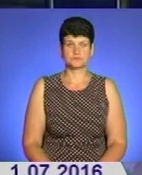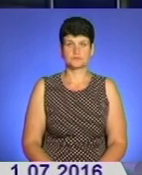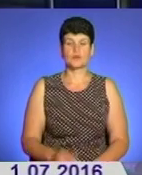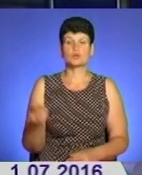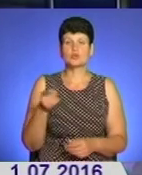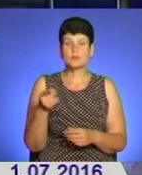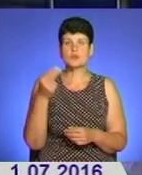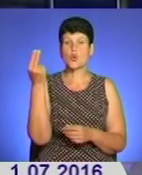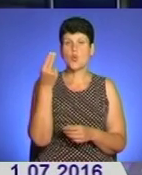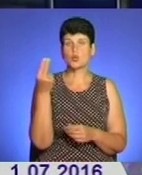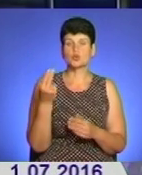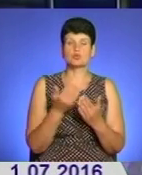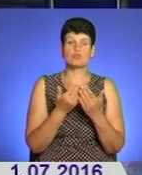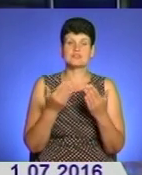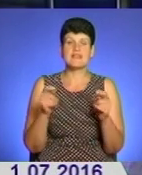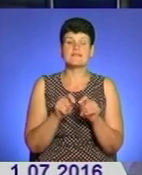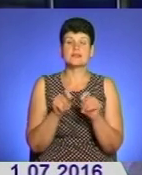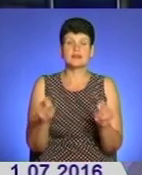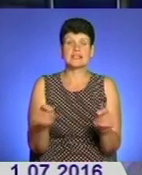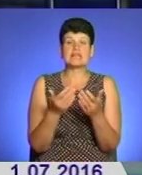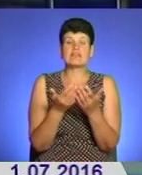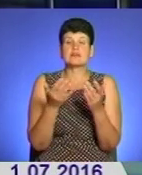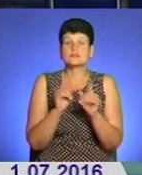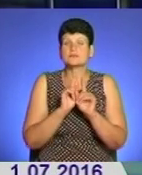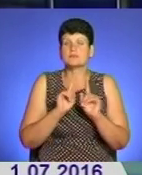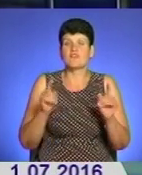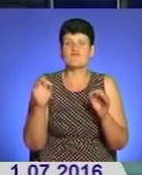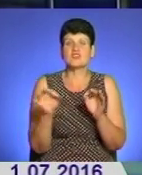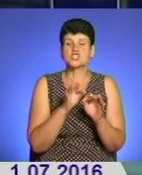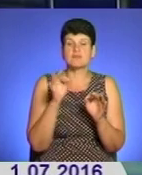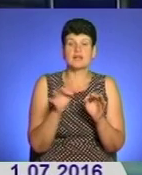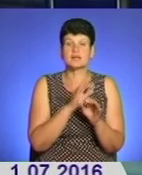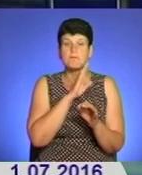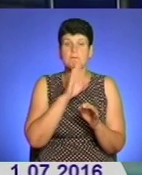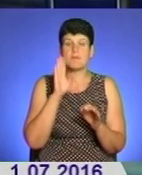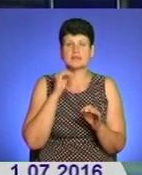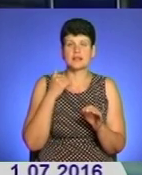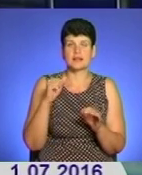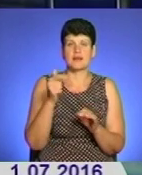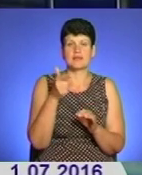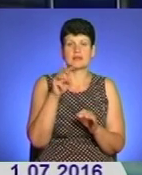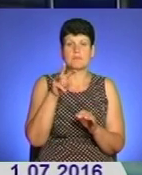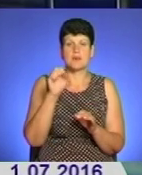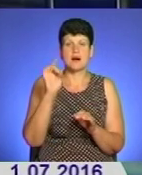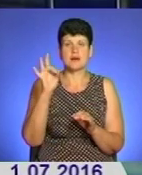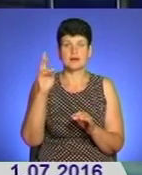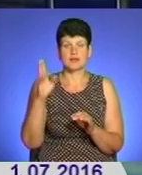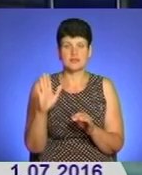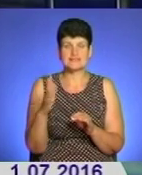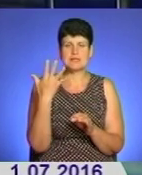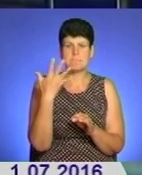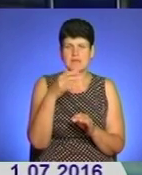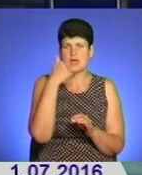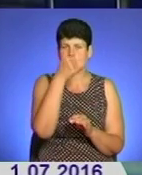У Тернопільському художньому музеї відкрили унікальну виставку вишиванок матері-героїні Галини Марків. За 5 років жінка разом з